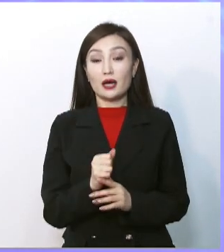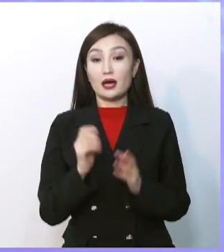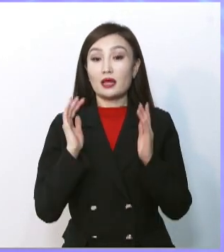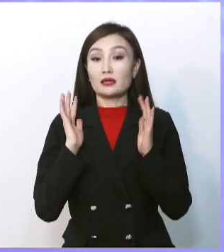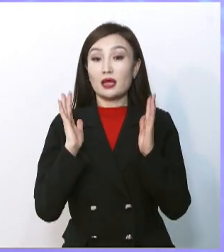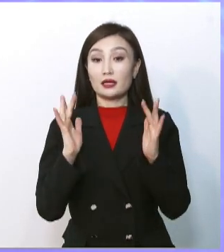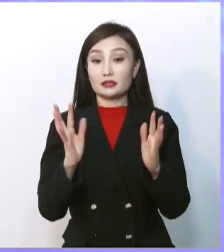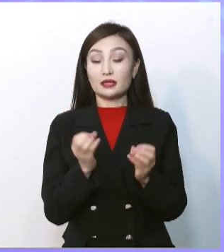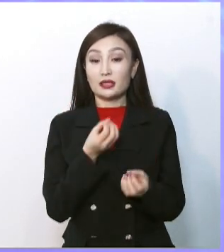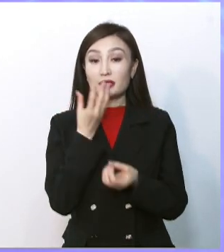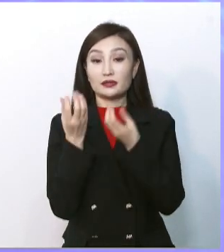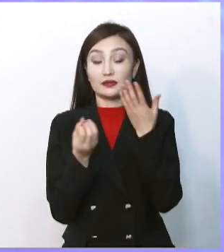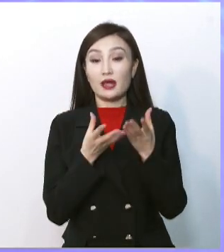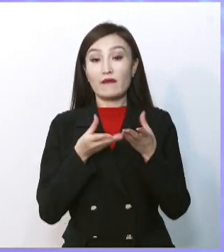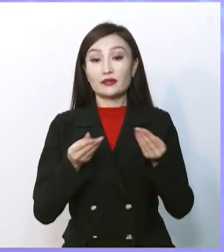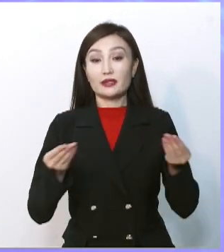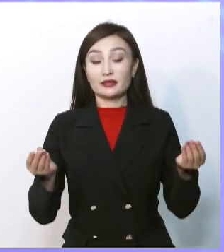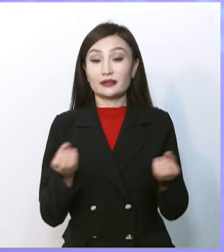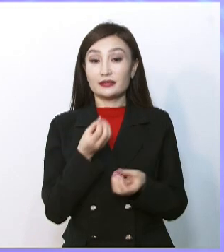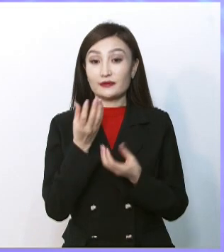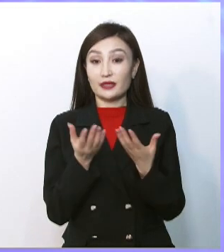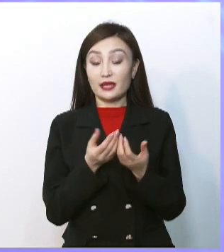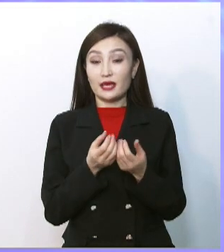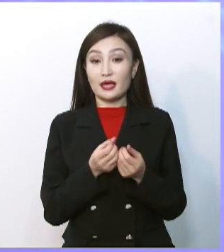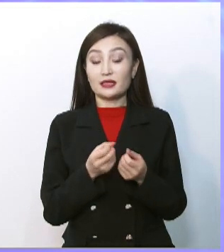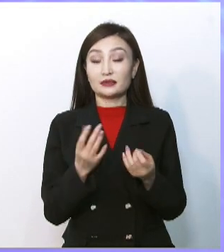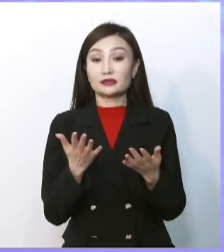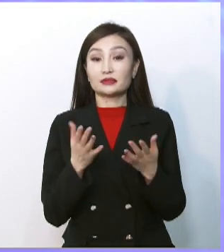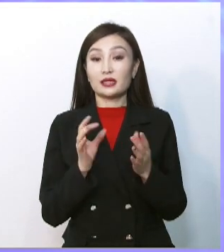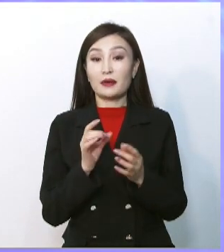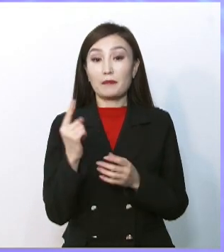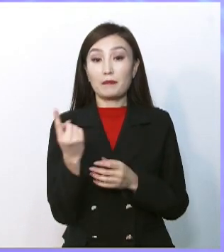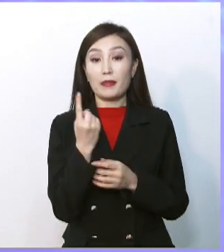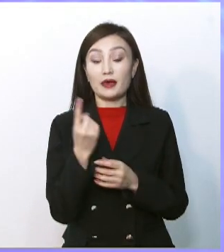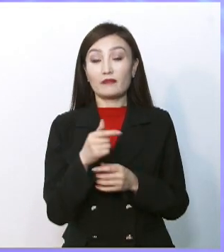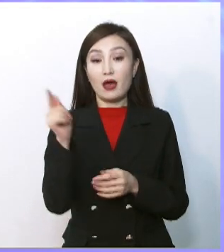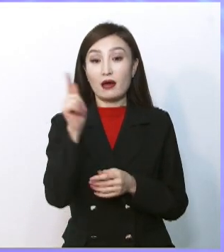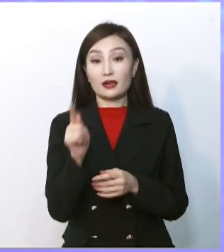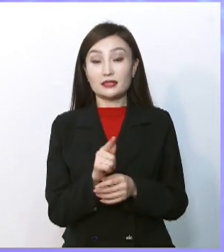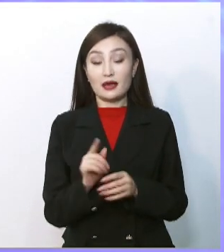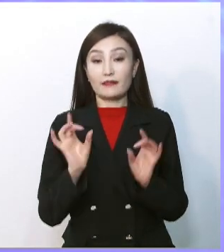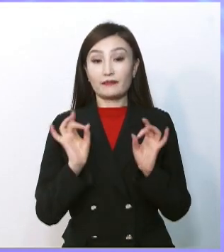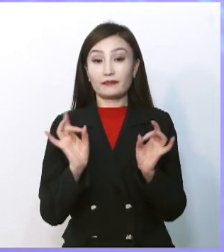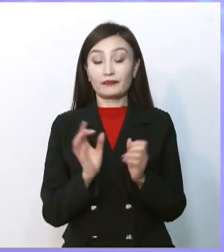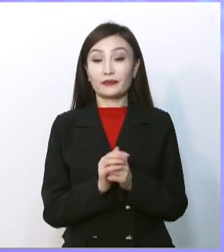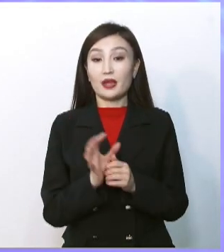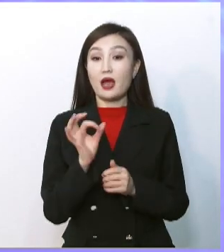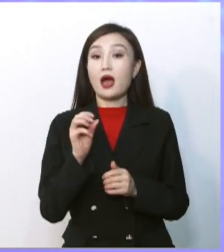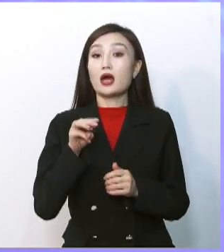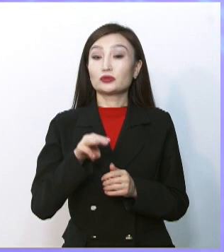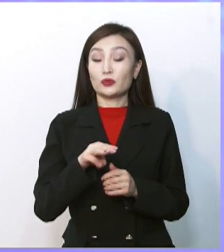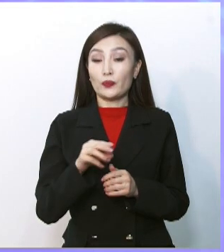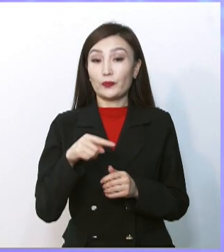полянах расцвели весенние цветы. Загромыхала первая гроза. О чем идет